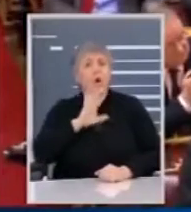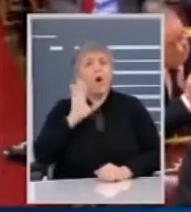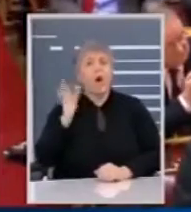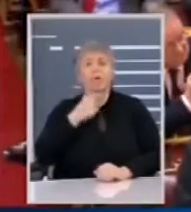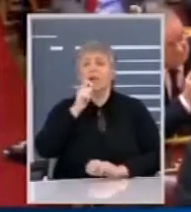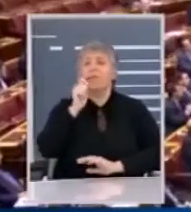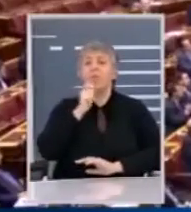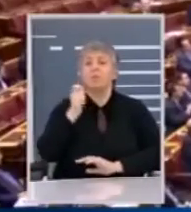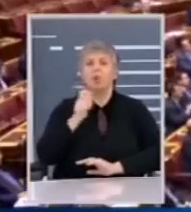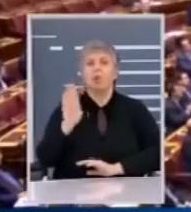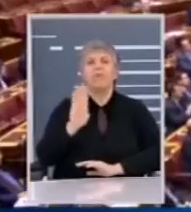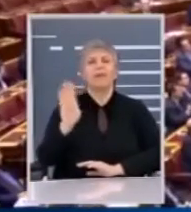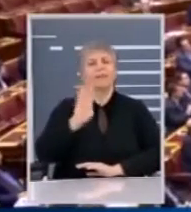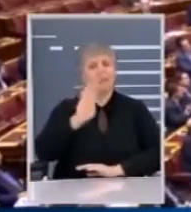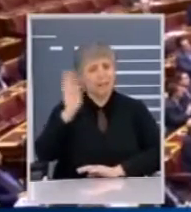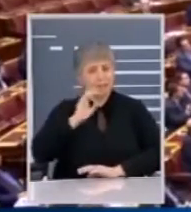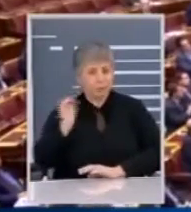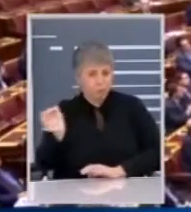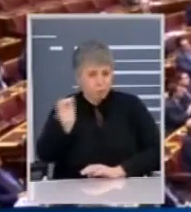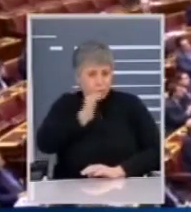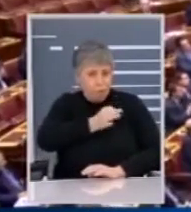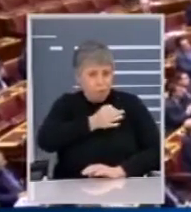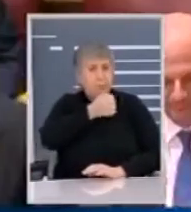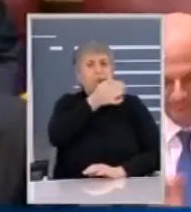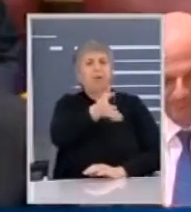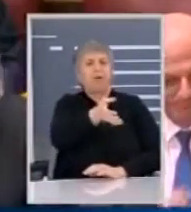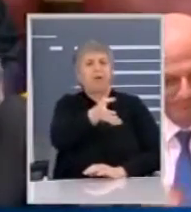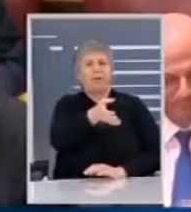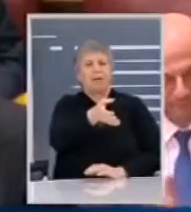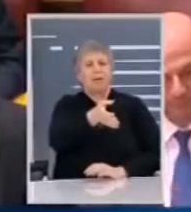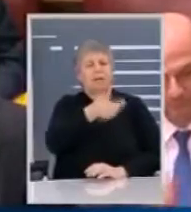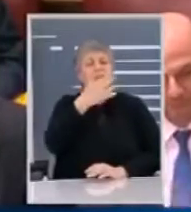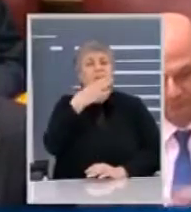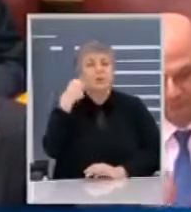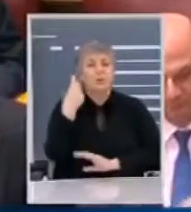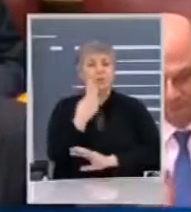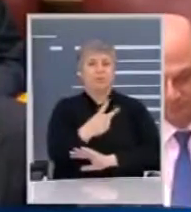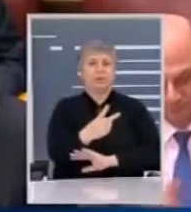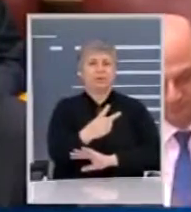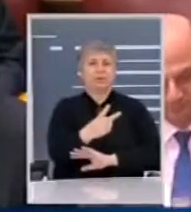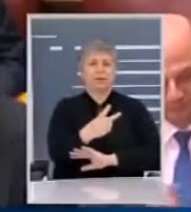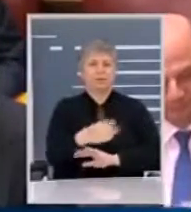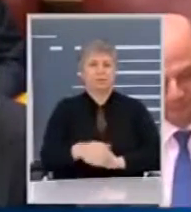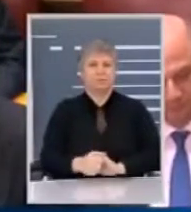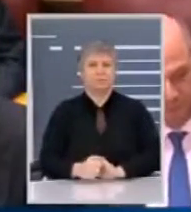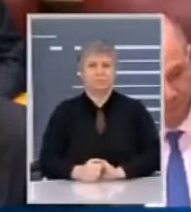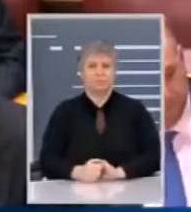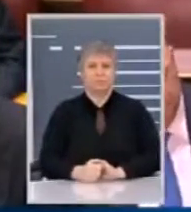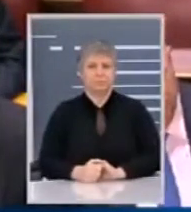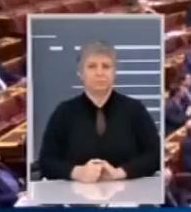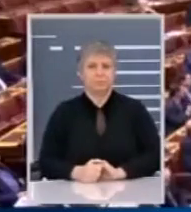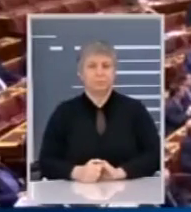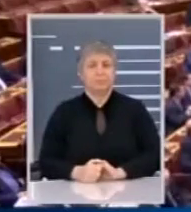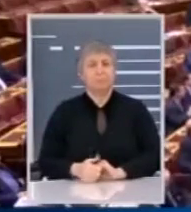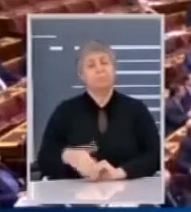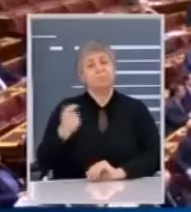Μια σκληρή εφόλυση ύλης τριπλή μονομαχία με χτυπήματα κάτω από τη ζώνη εκτυλίχθηκε μεταξύ του Πρωθυπουργού Αλέξη Τσίπρα και του Προέδρου